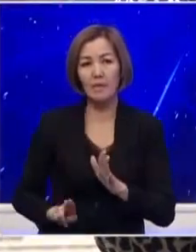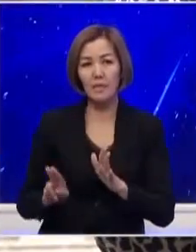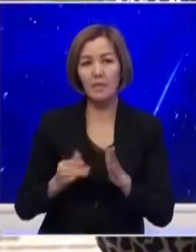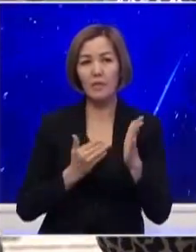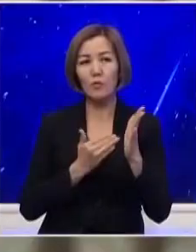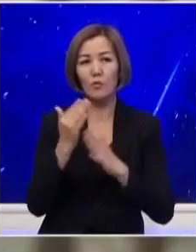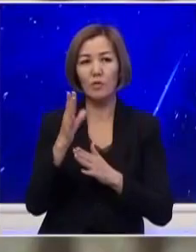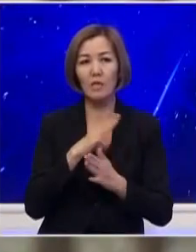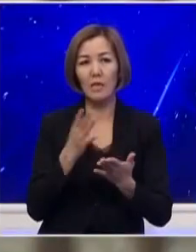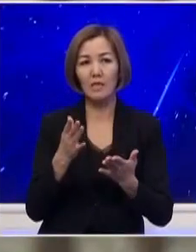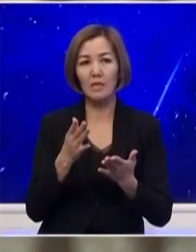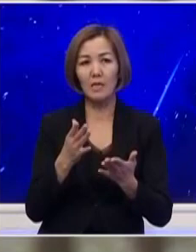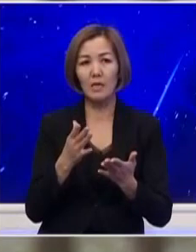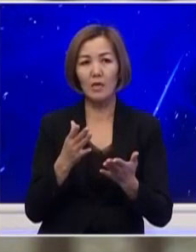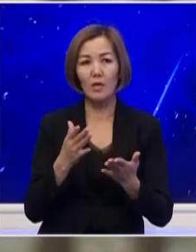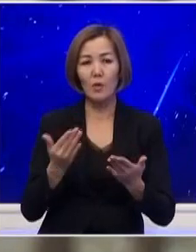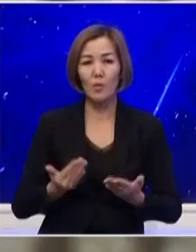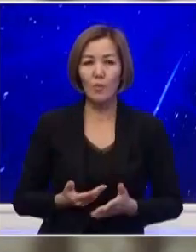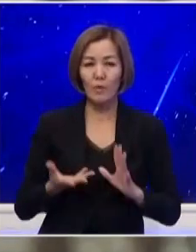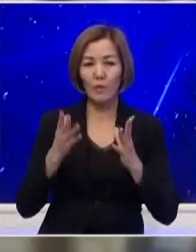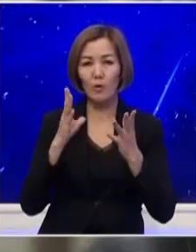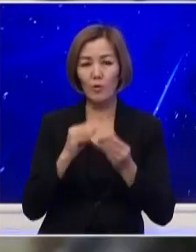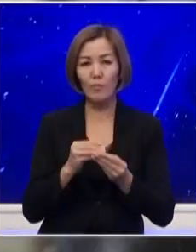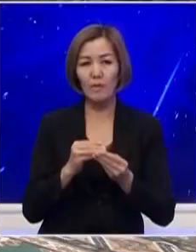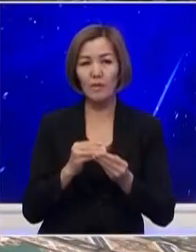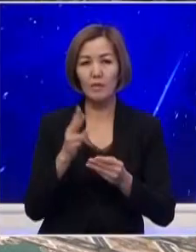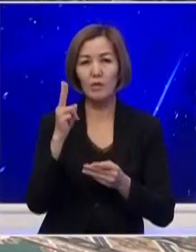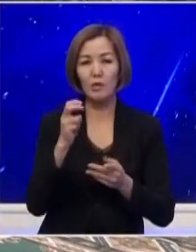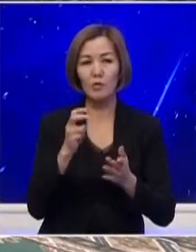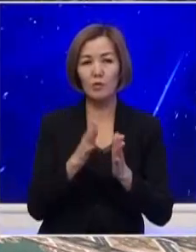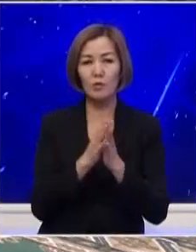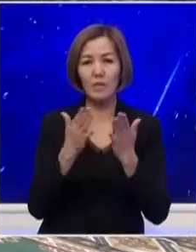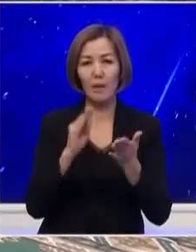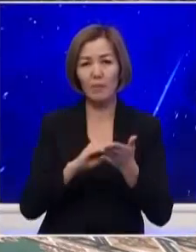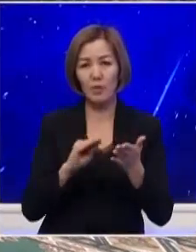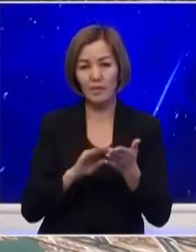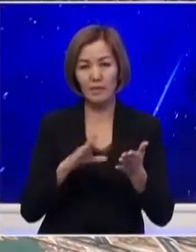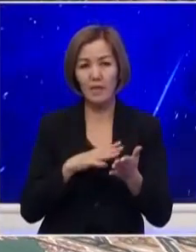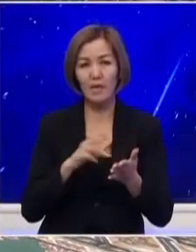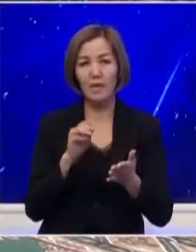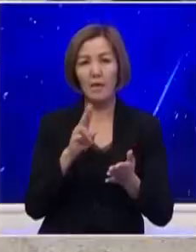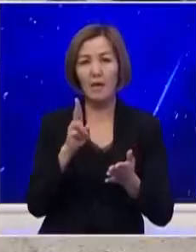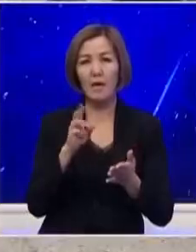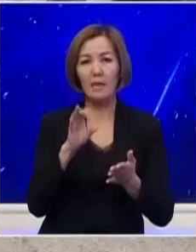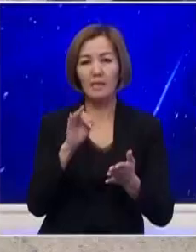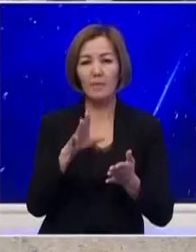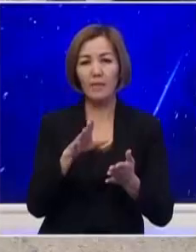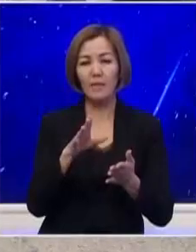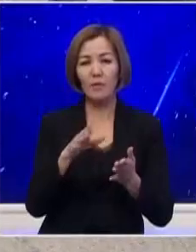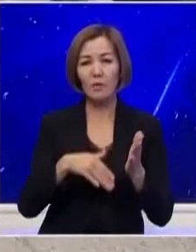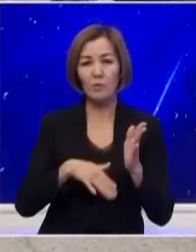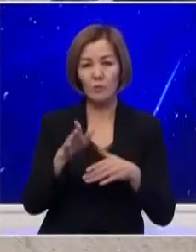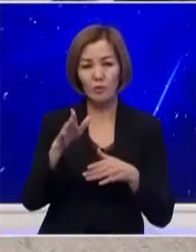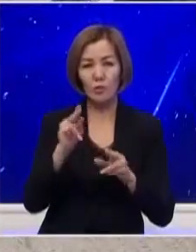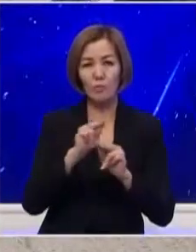көтерілген. Саналы ғұмырын ғылымға арналған академиктің қоржынында 200-ге жуық кітап бар. Аманжол Қасабек өз ісінің білікті маманы, елі